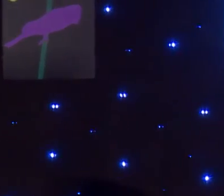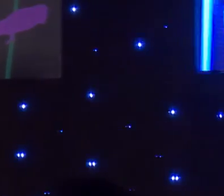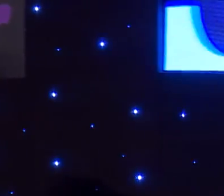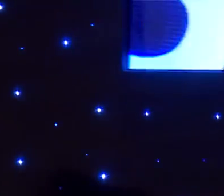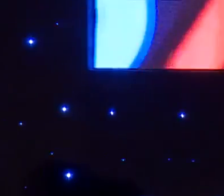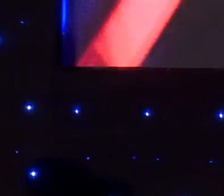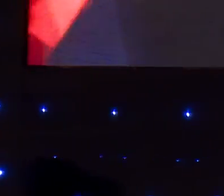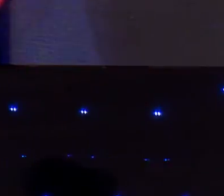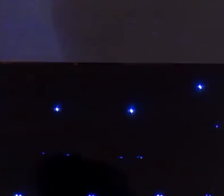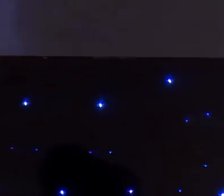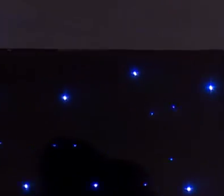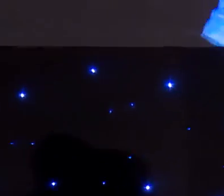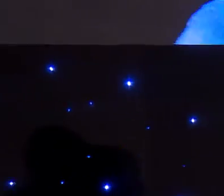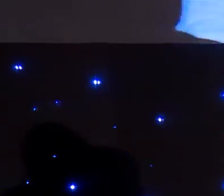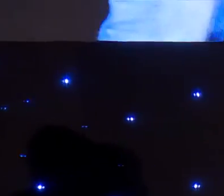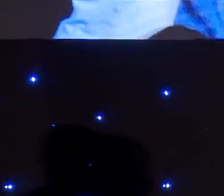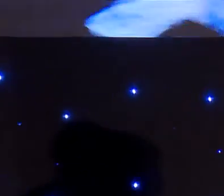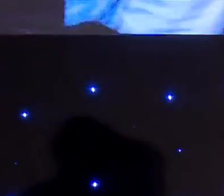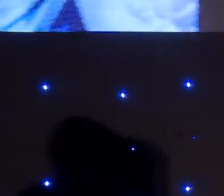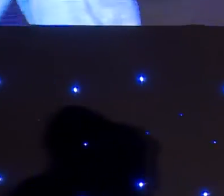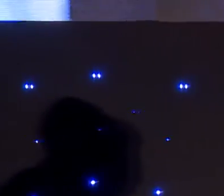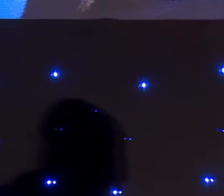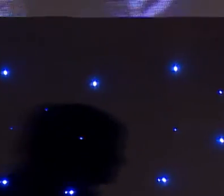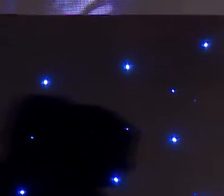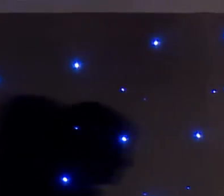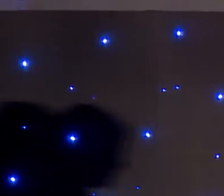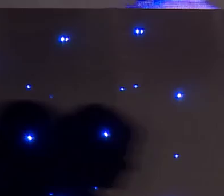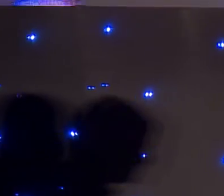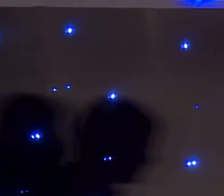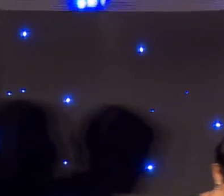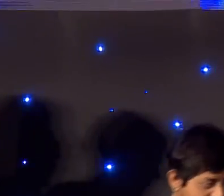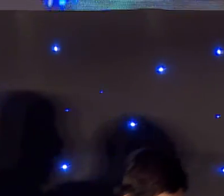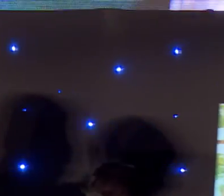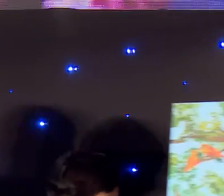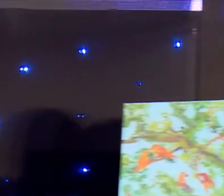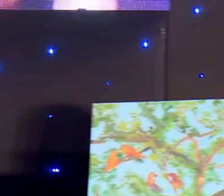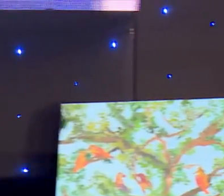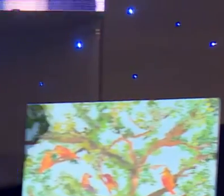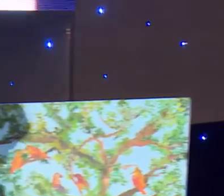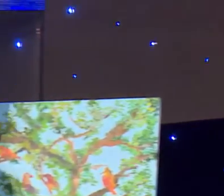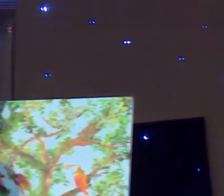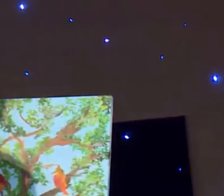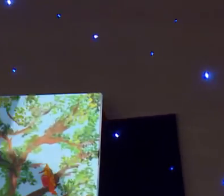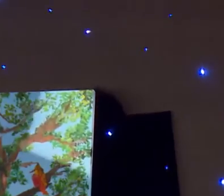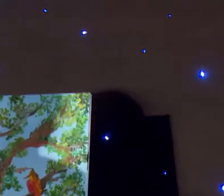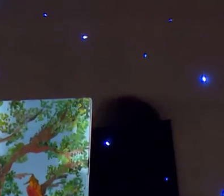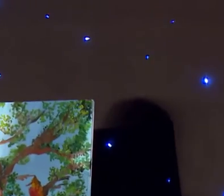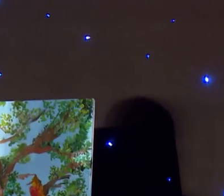Feel the pride in me, feel the pride in you, feel the pride in